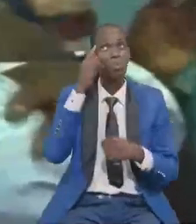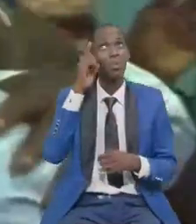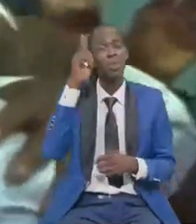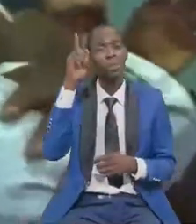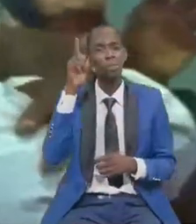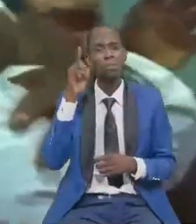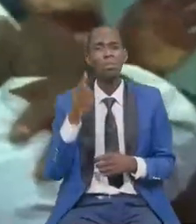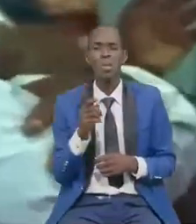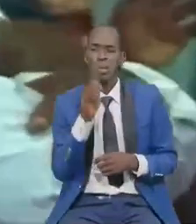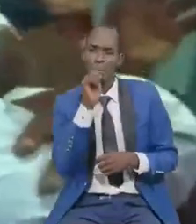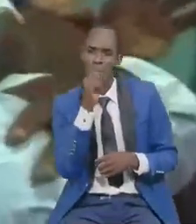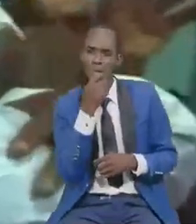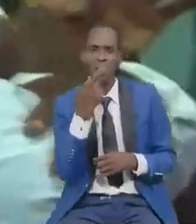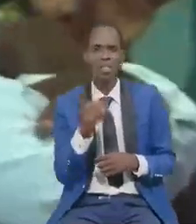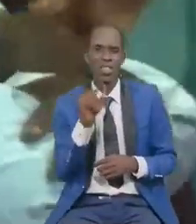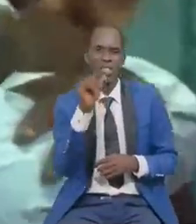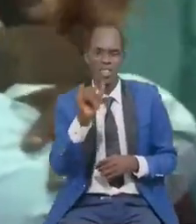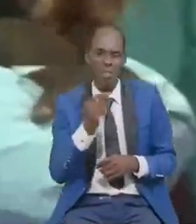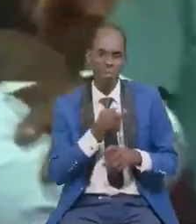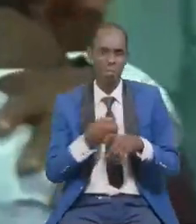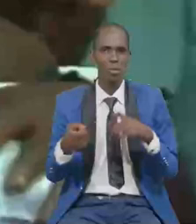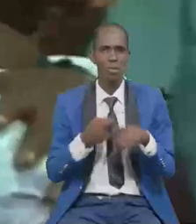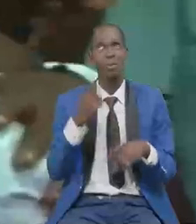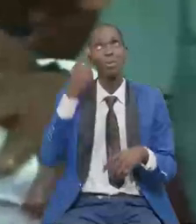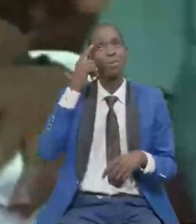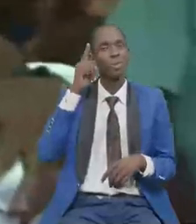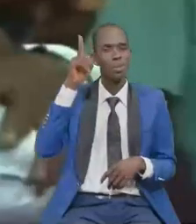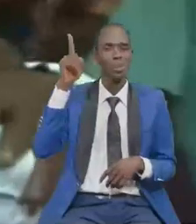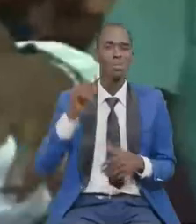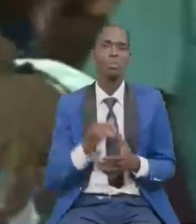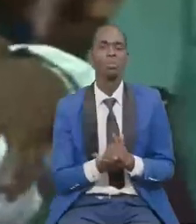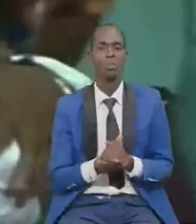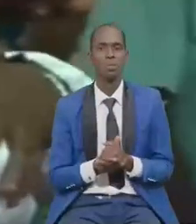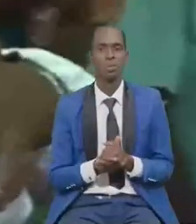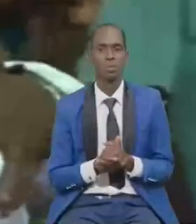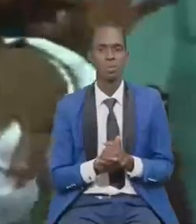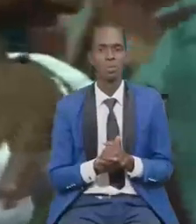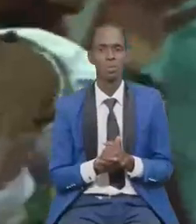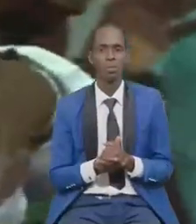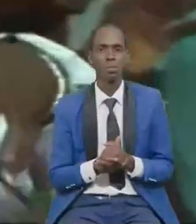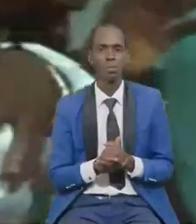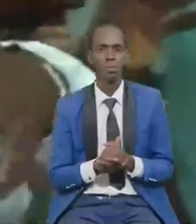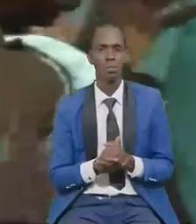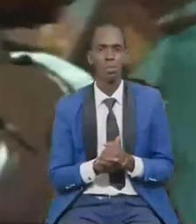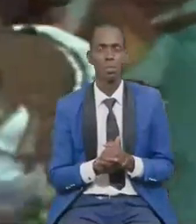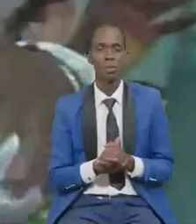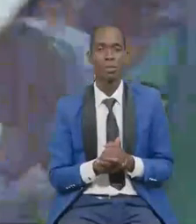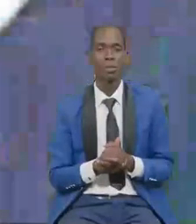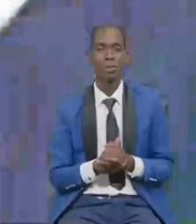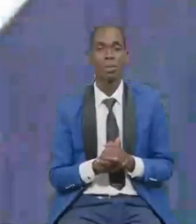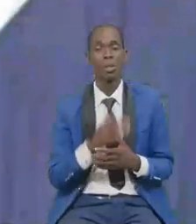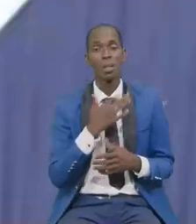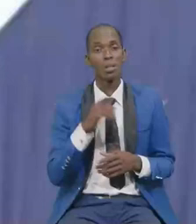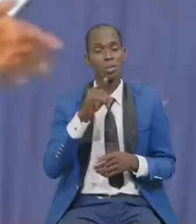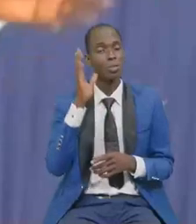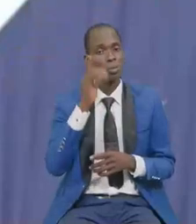Porte cette humiliation pour lui. et dit, Seigneur,